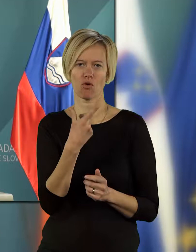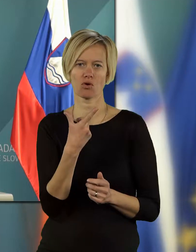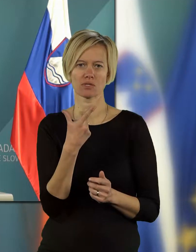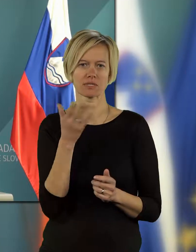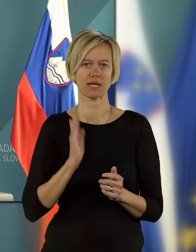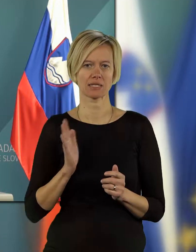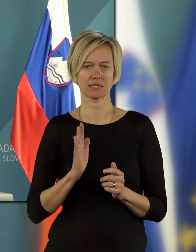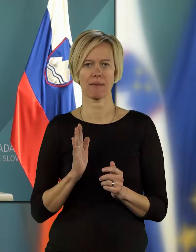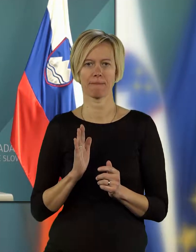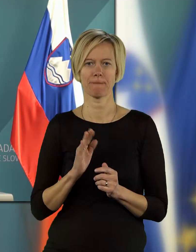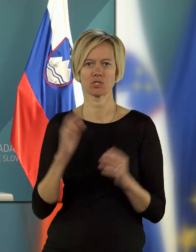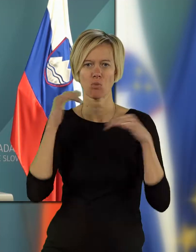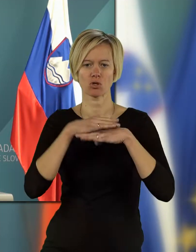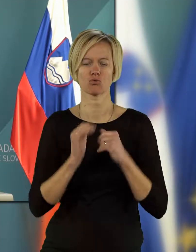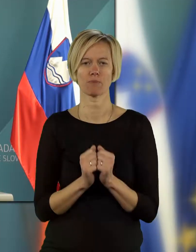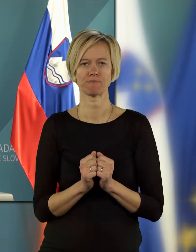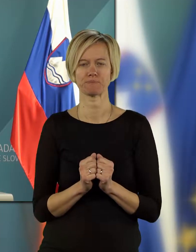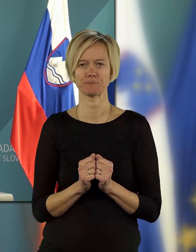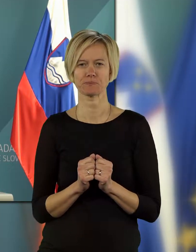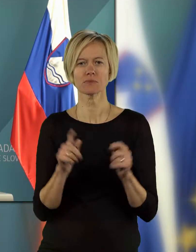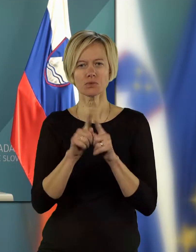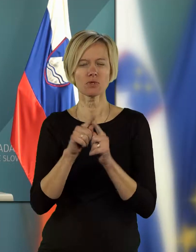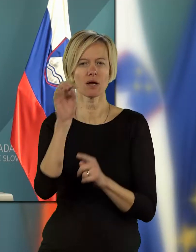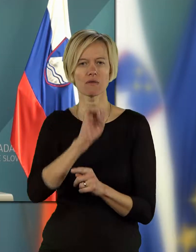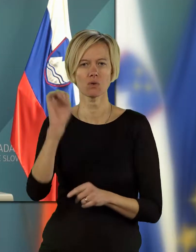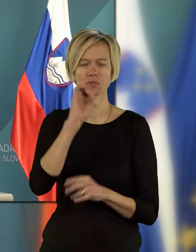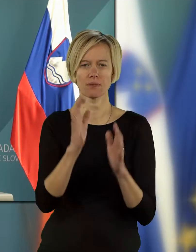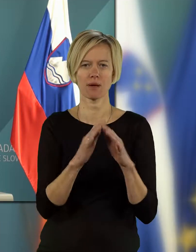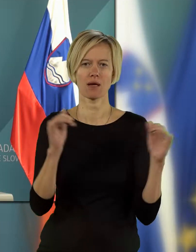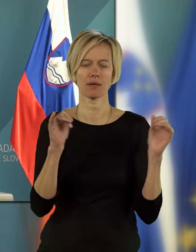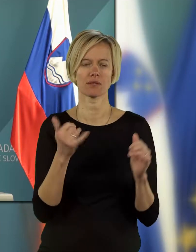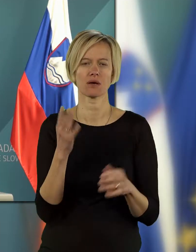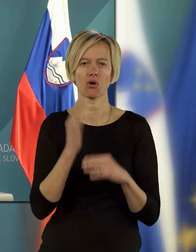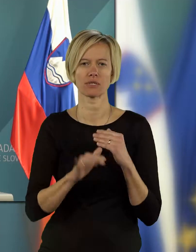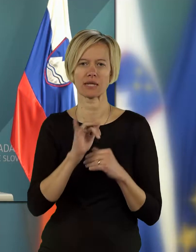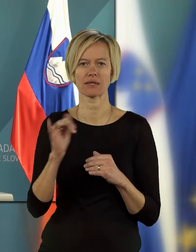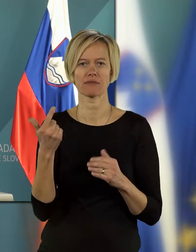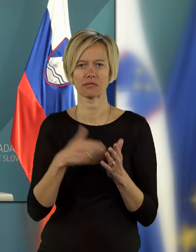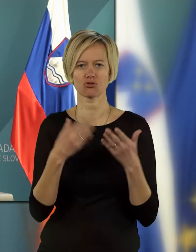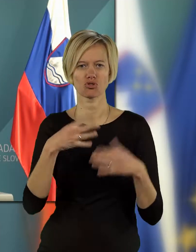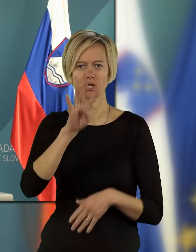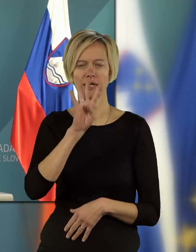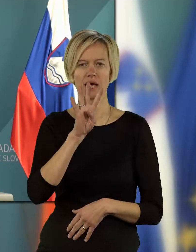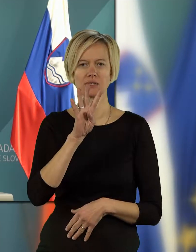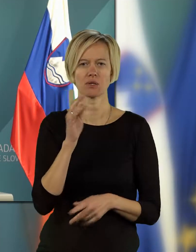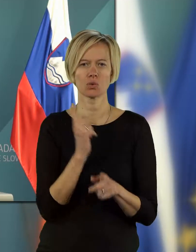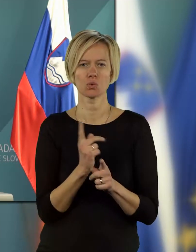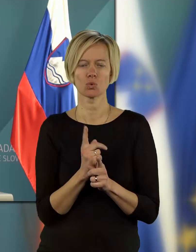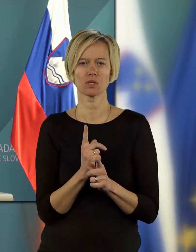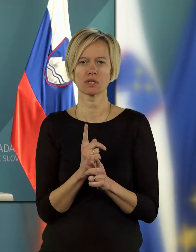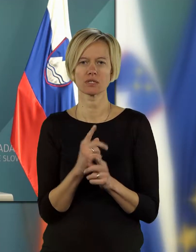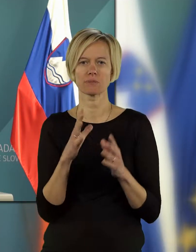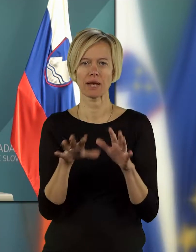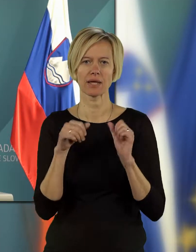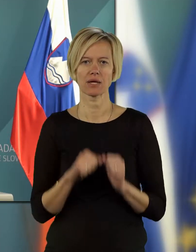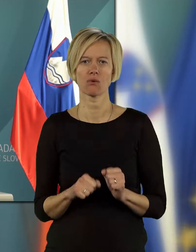dvostranskim sporazumom. Spomnil bi tudi, da Evropski parlament, da je konec leta 2014